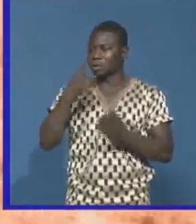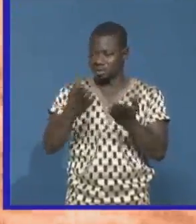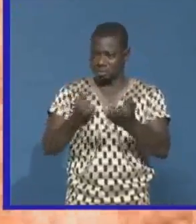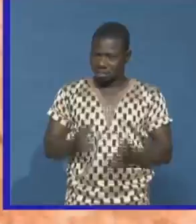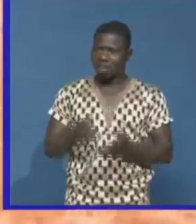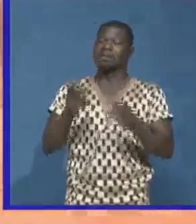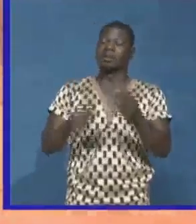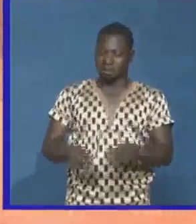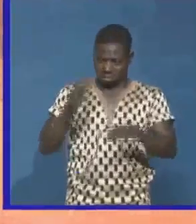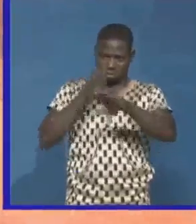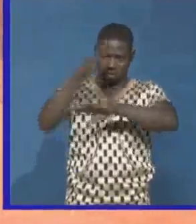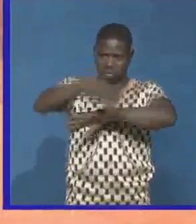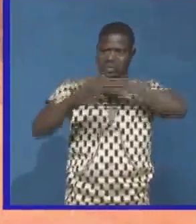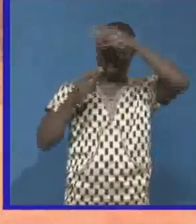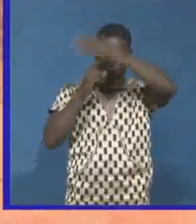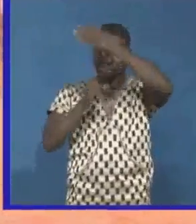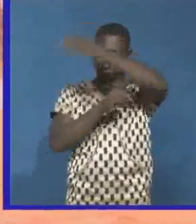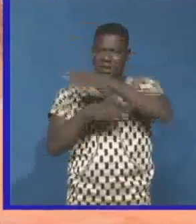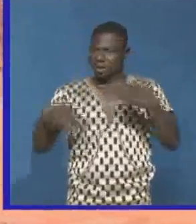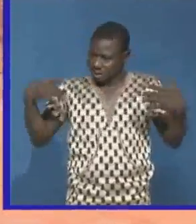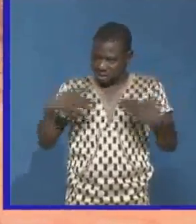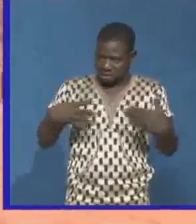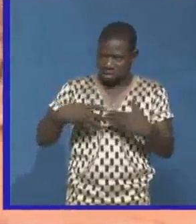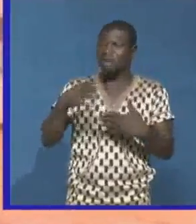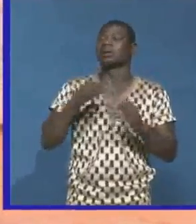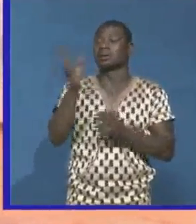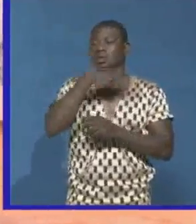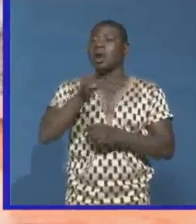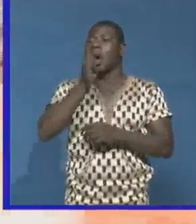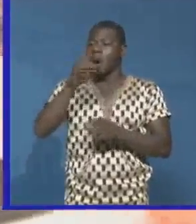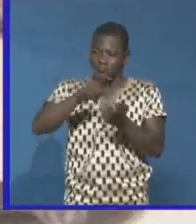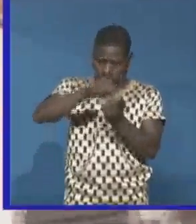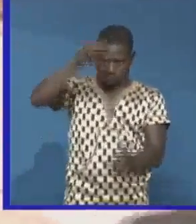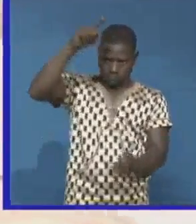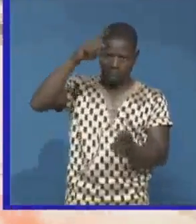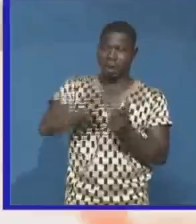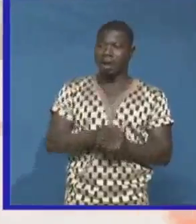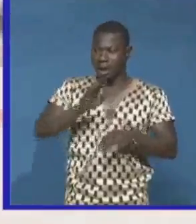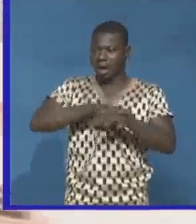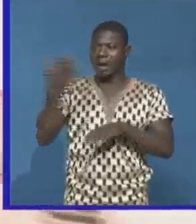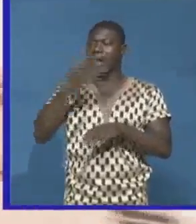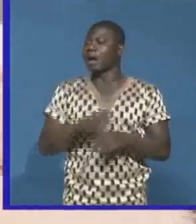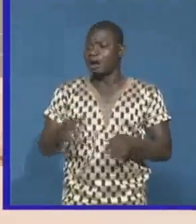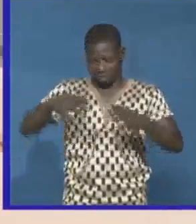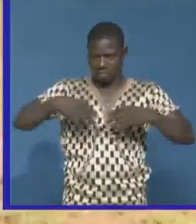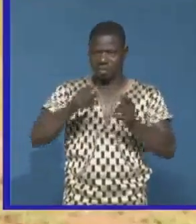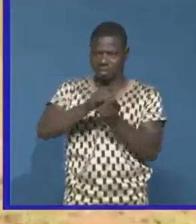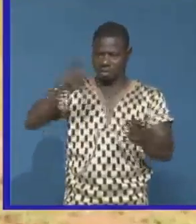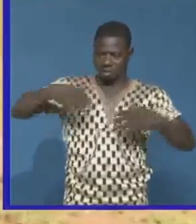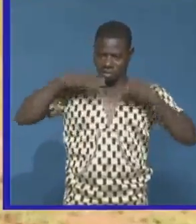riverains qui sont inquiets de la quantité d'eau qui déferle ici, après une forte pluie. Quand la pluie pleuvait